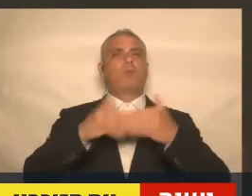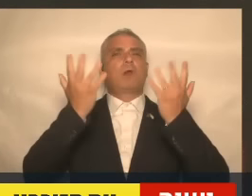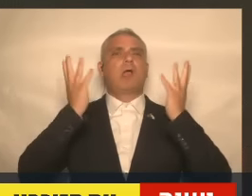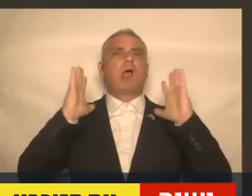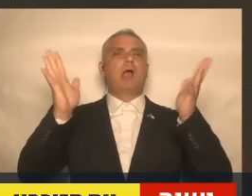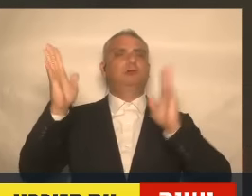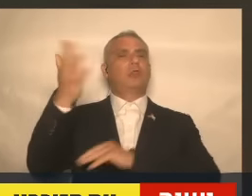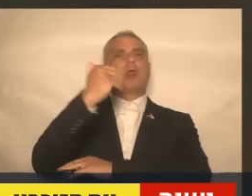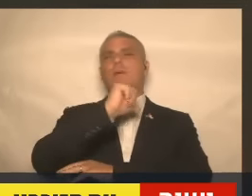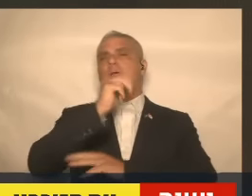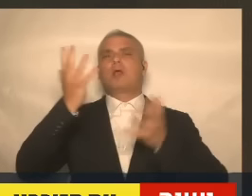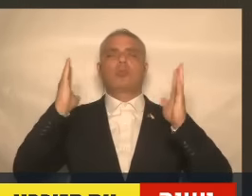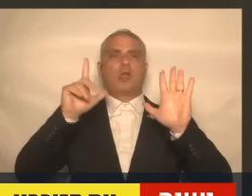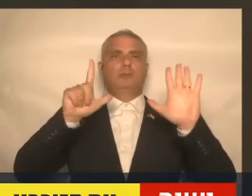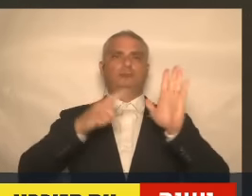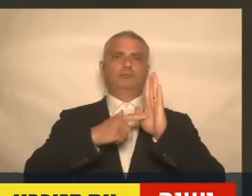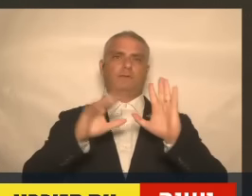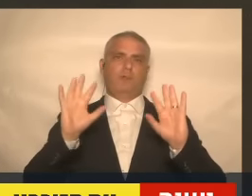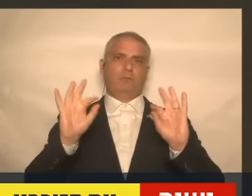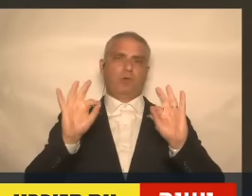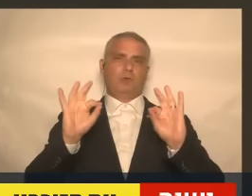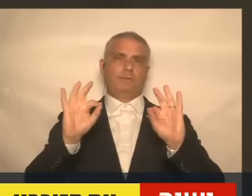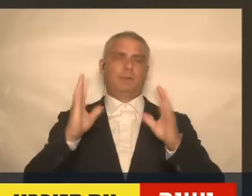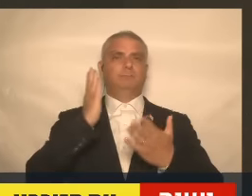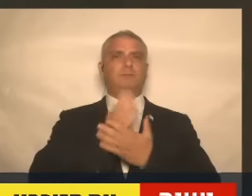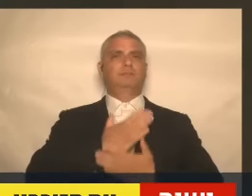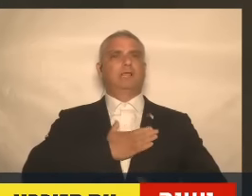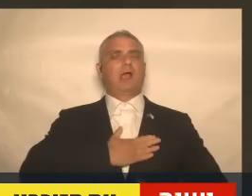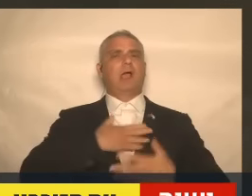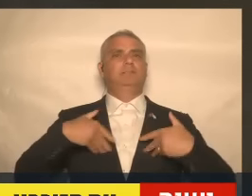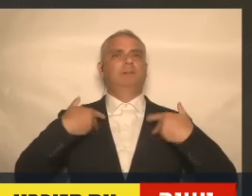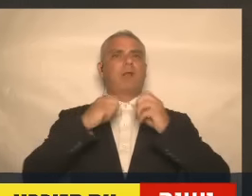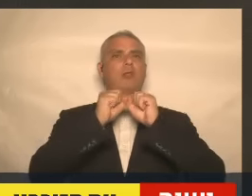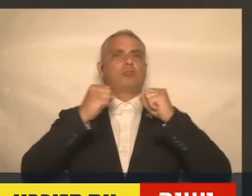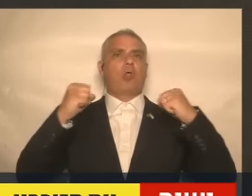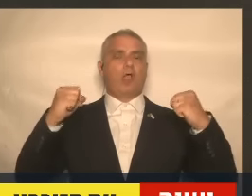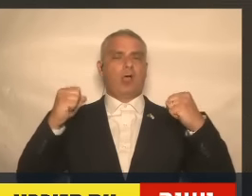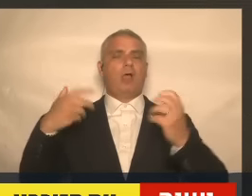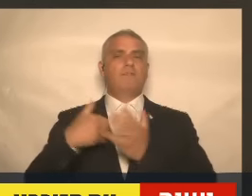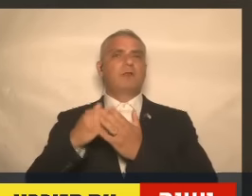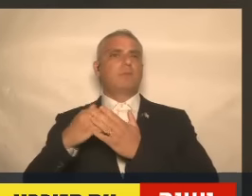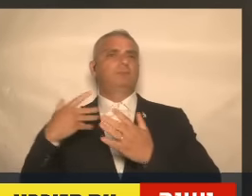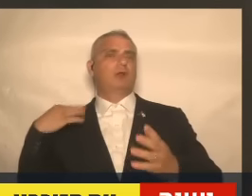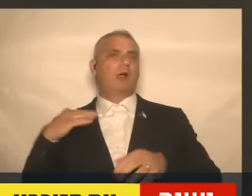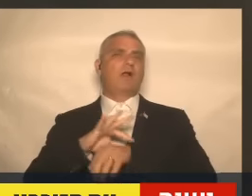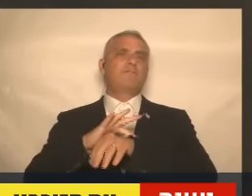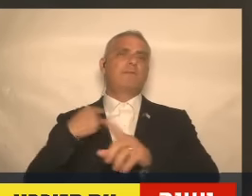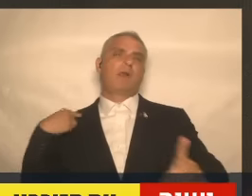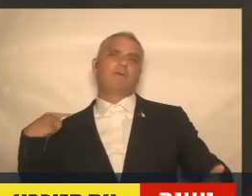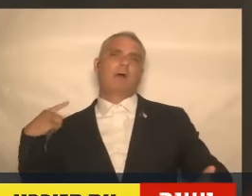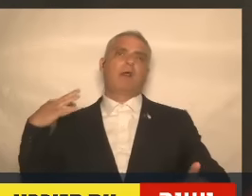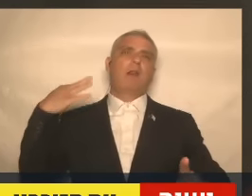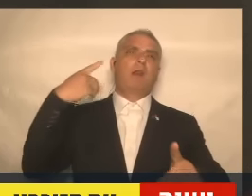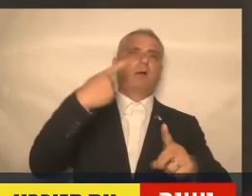האסון הלאומי הנורא ב-7 באוקטובר, בעיצומו של חג שמחת תורה, והיא נמשכת ומלווה